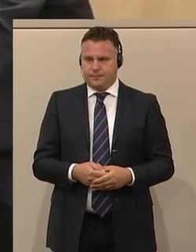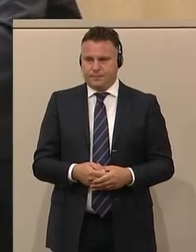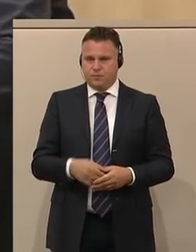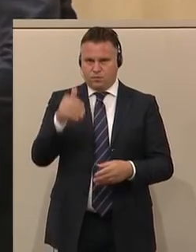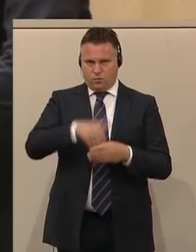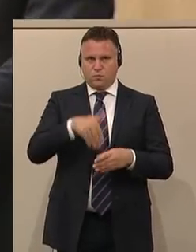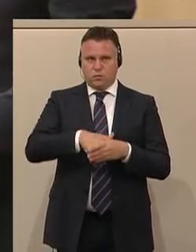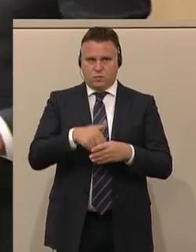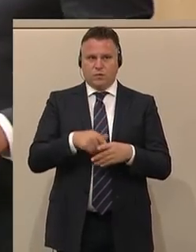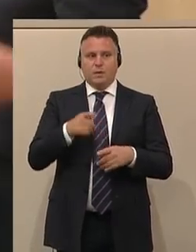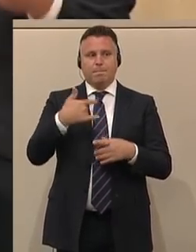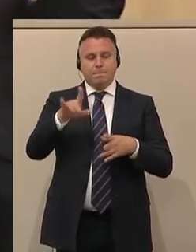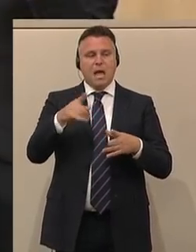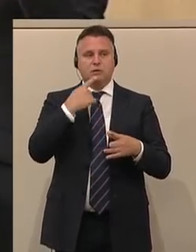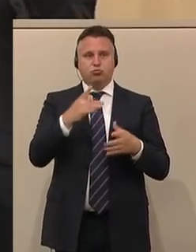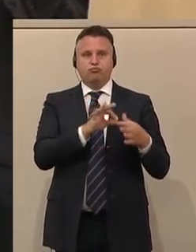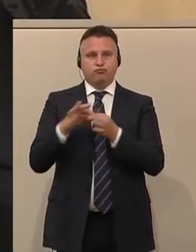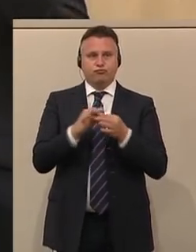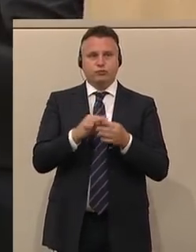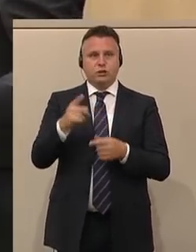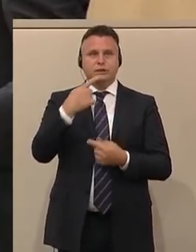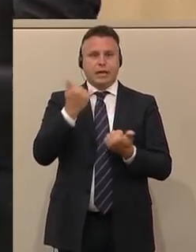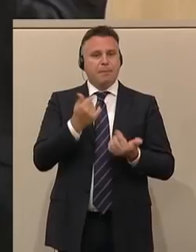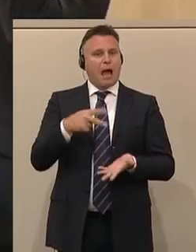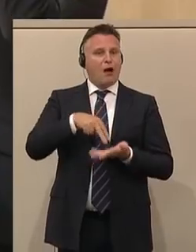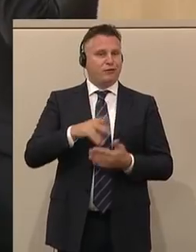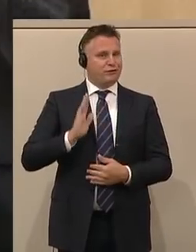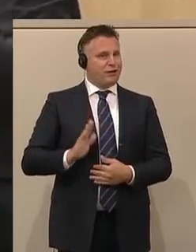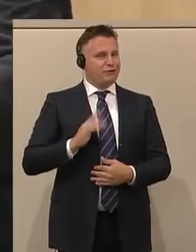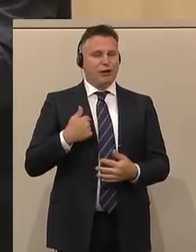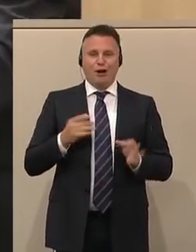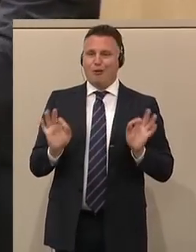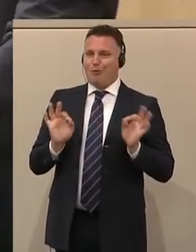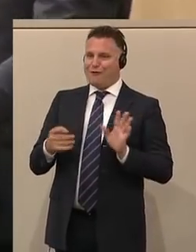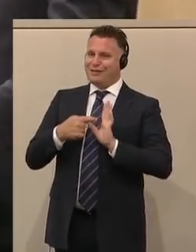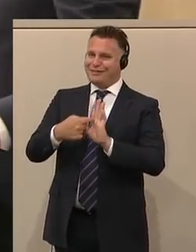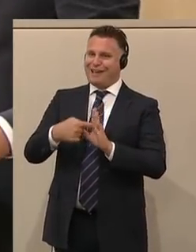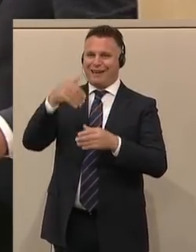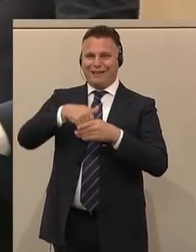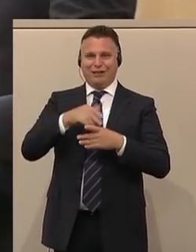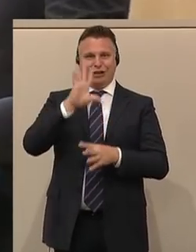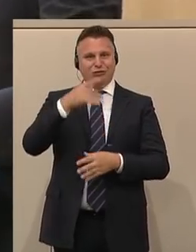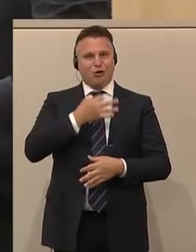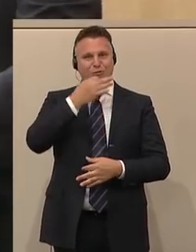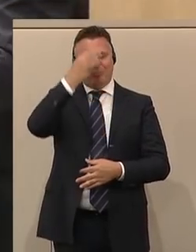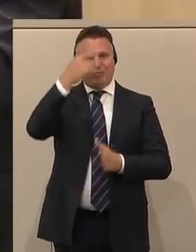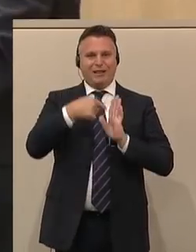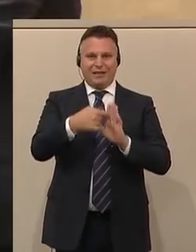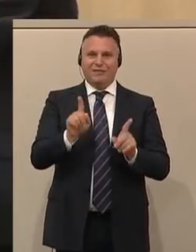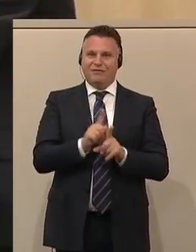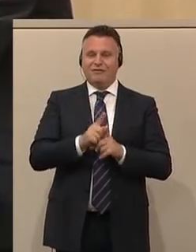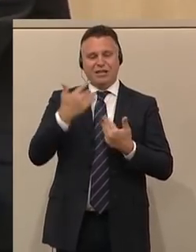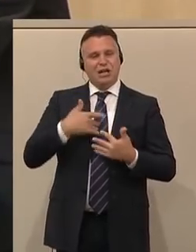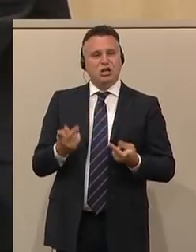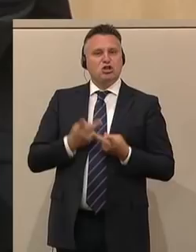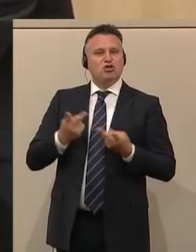Und das Ganze wird immer kombiniert natürlich mit einem sehr seriösen Auftritt, mit einer professionellen Inszenierung, auch mit dem Charme eines tollen